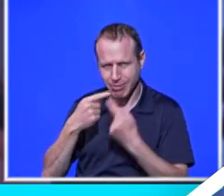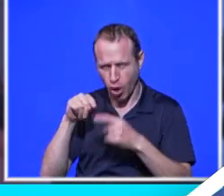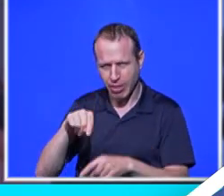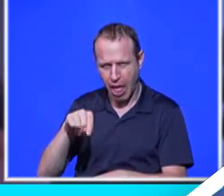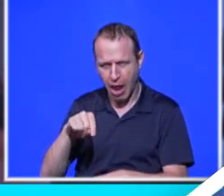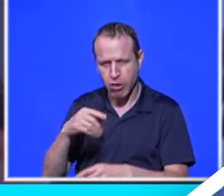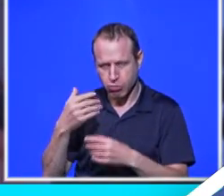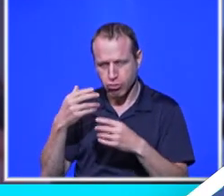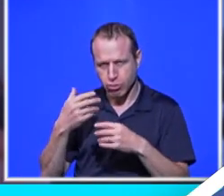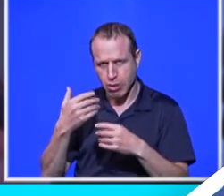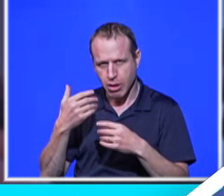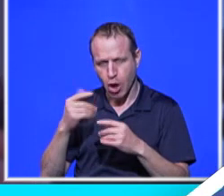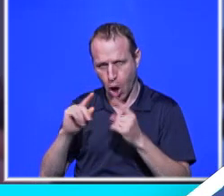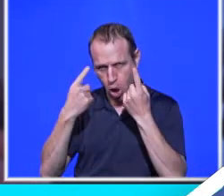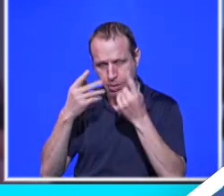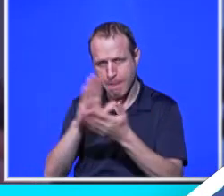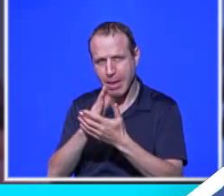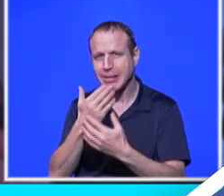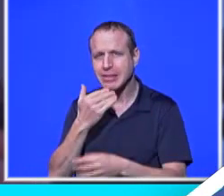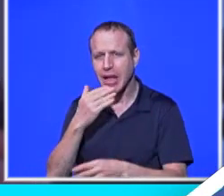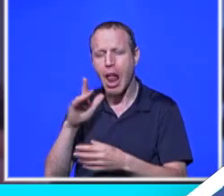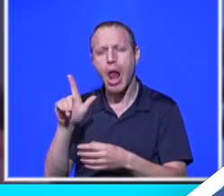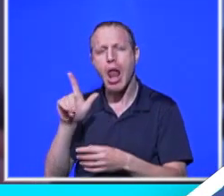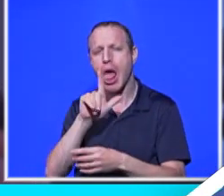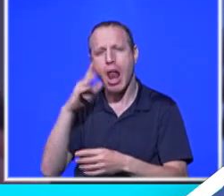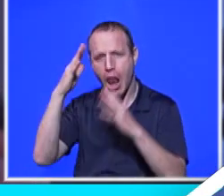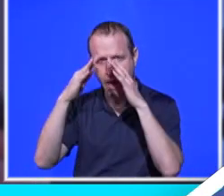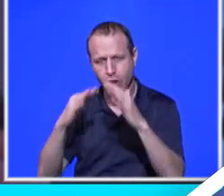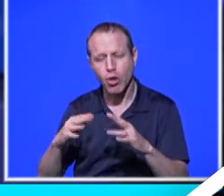האלו שמתקיימות בין ישראל לבין לבנון,